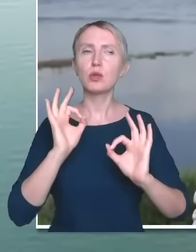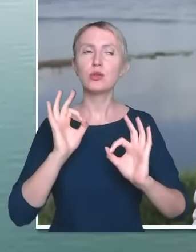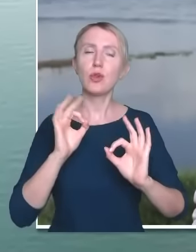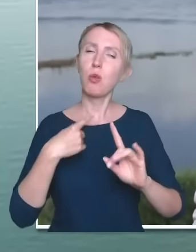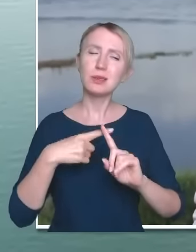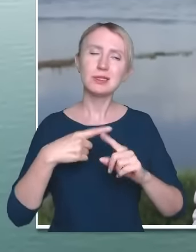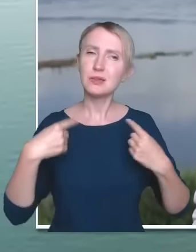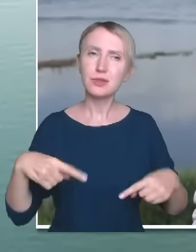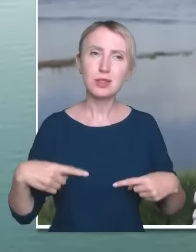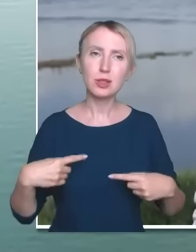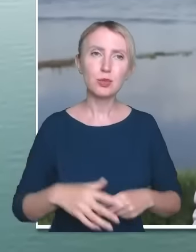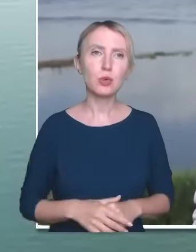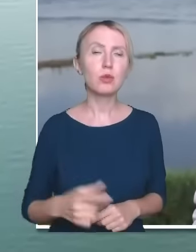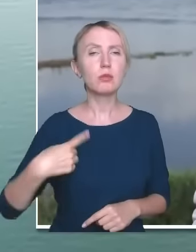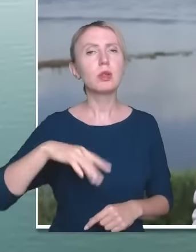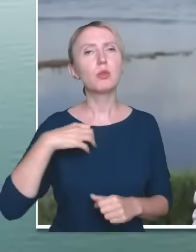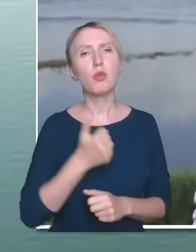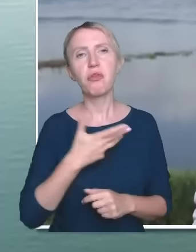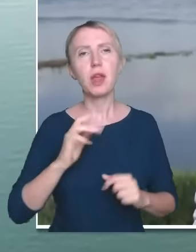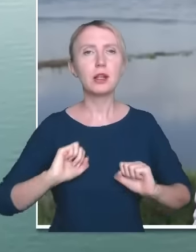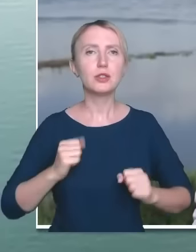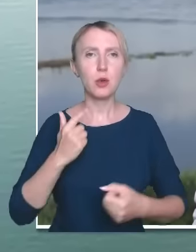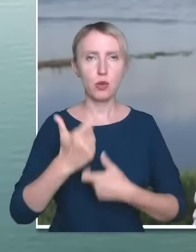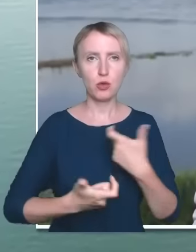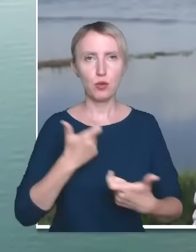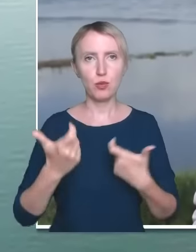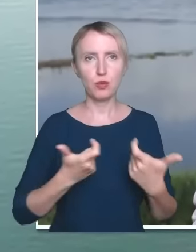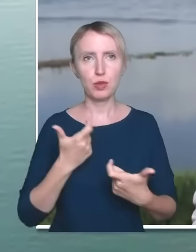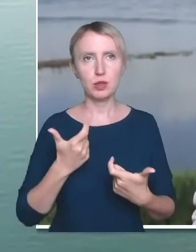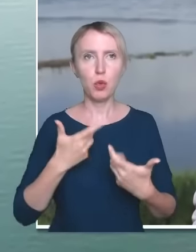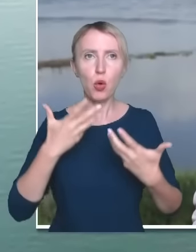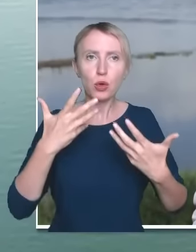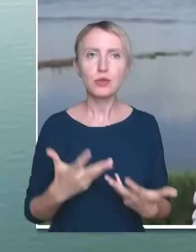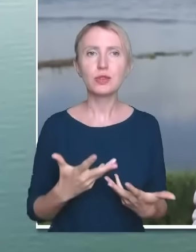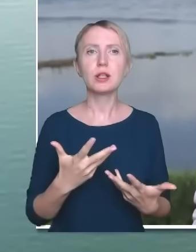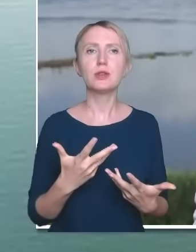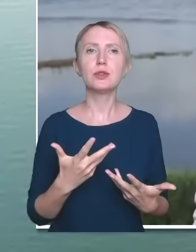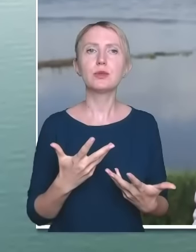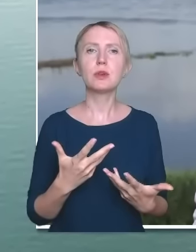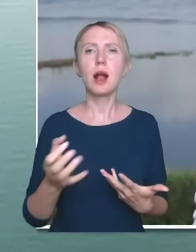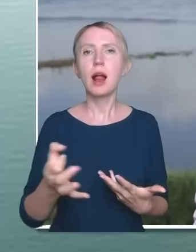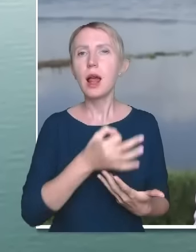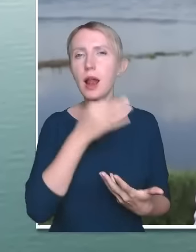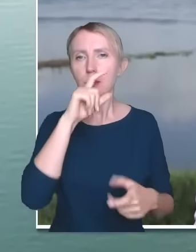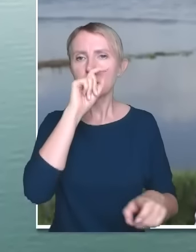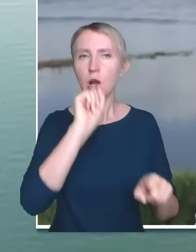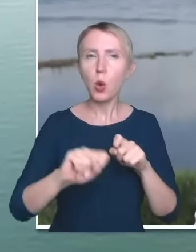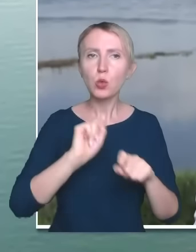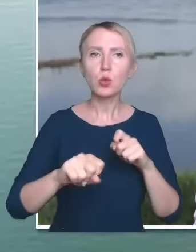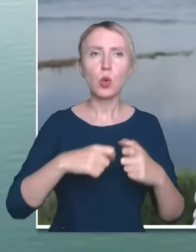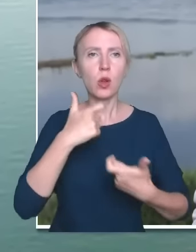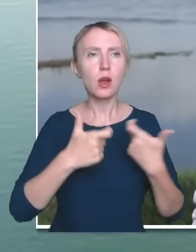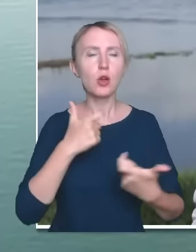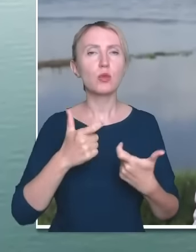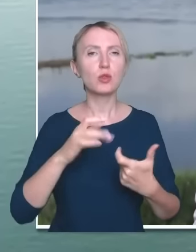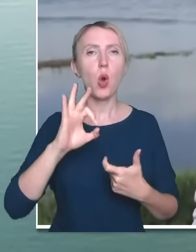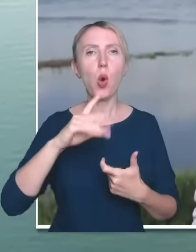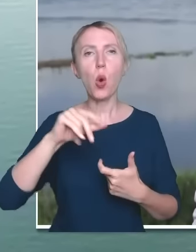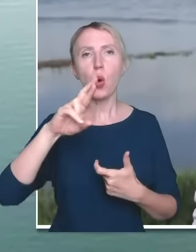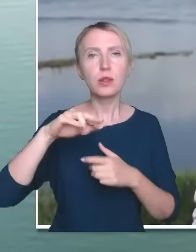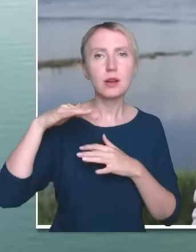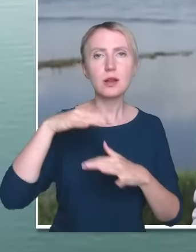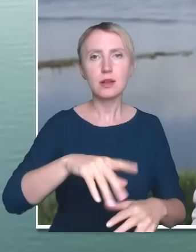optymistyczne, podjęliśmy szereg działań, które miały nas przybliżyć do lepszej kontroli nad tym, co dzieje się w Odrze. I ten